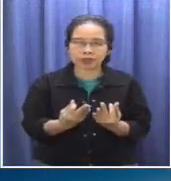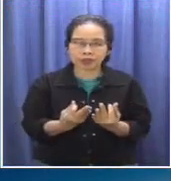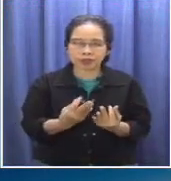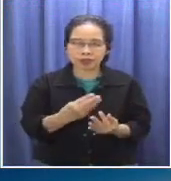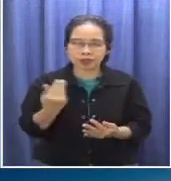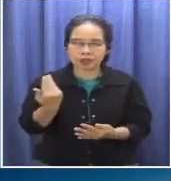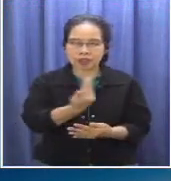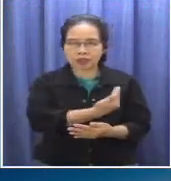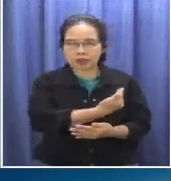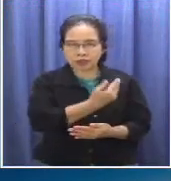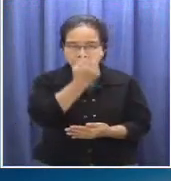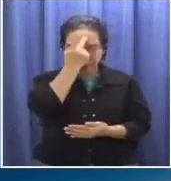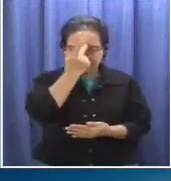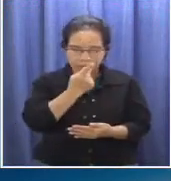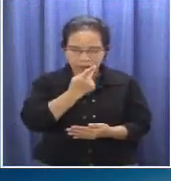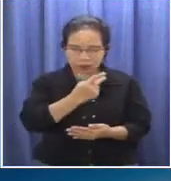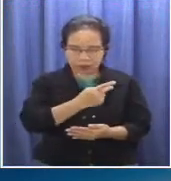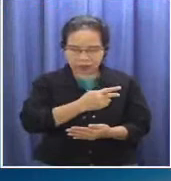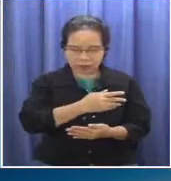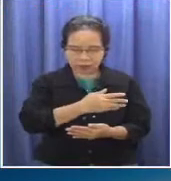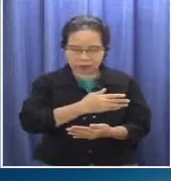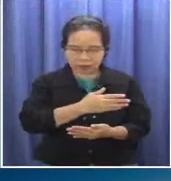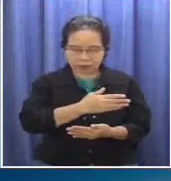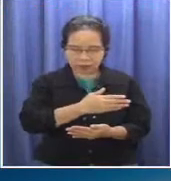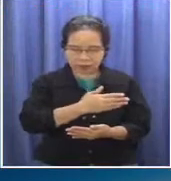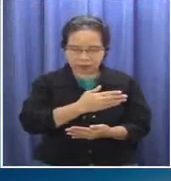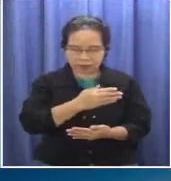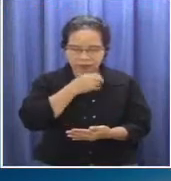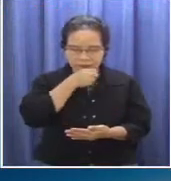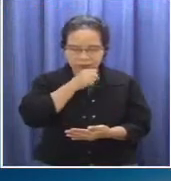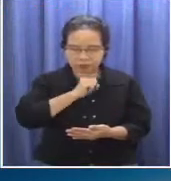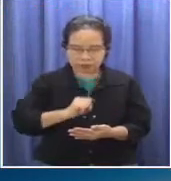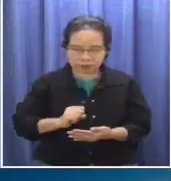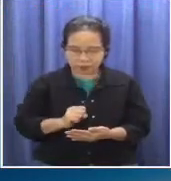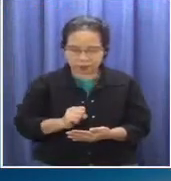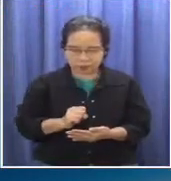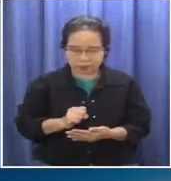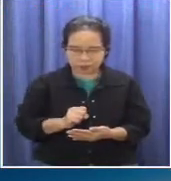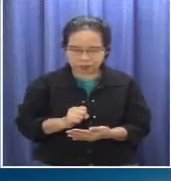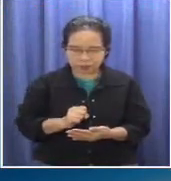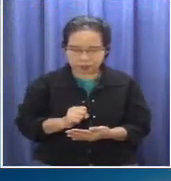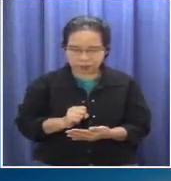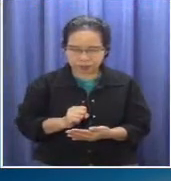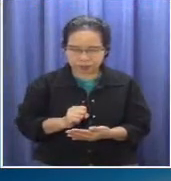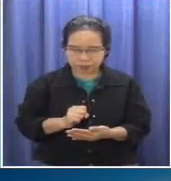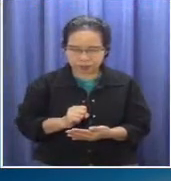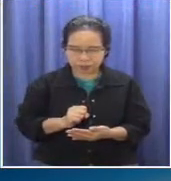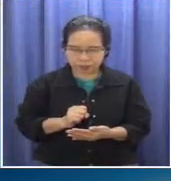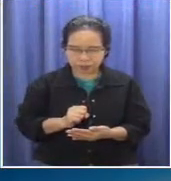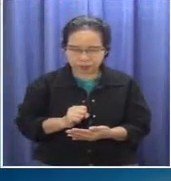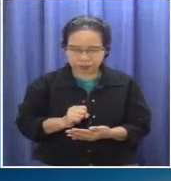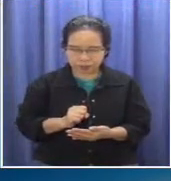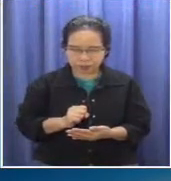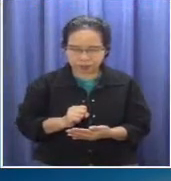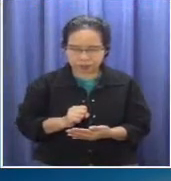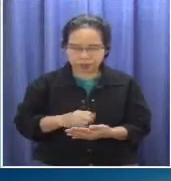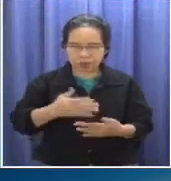ang aming mga magulang, ang mga matatanda, ang mga may